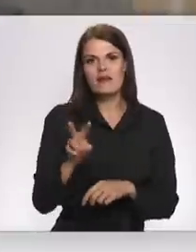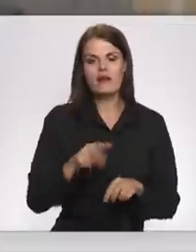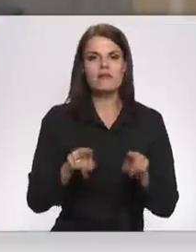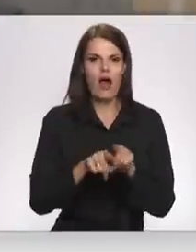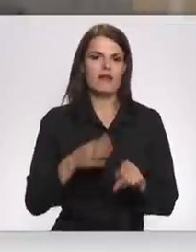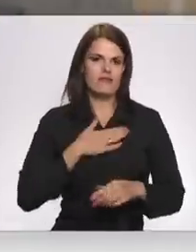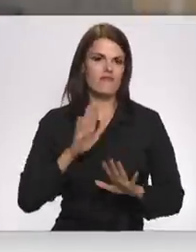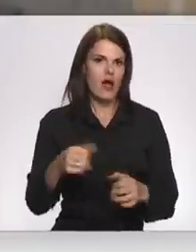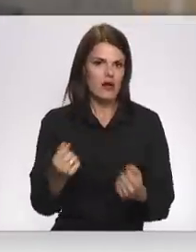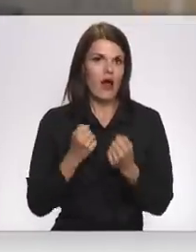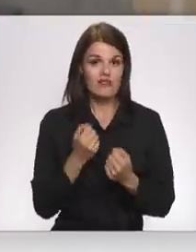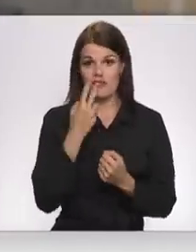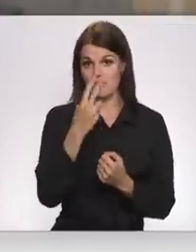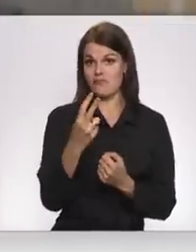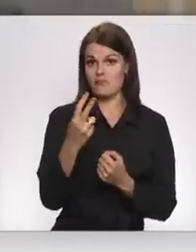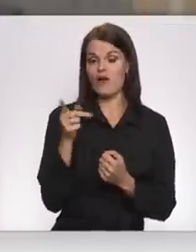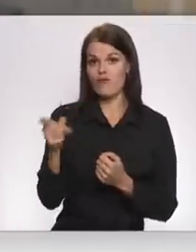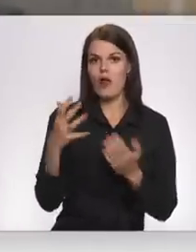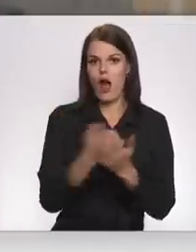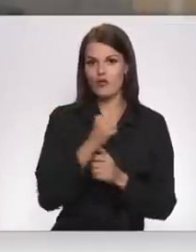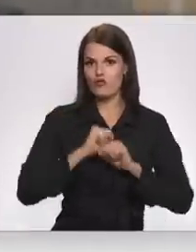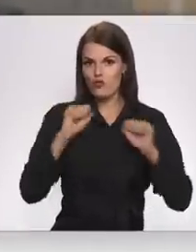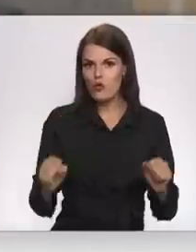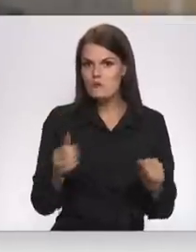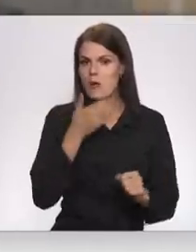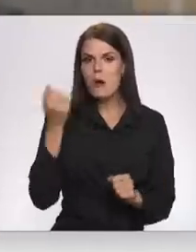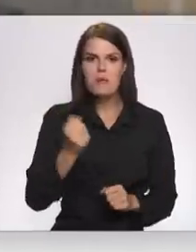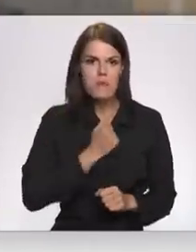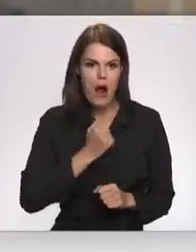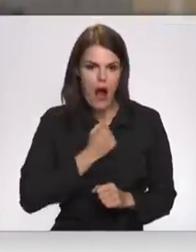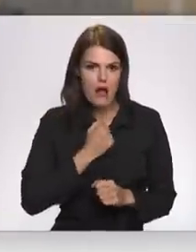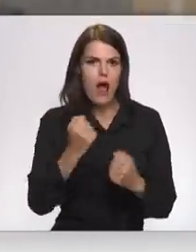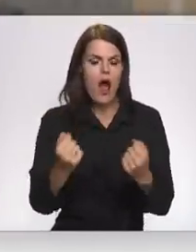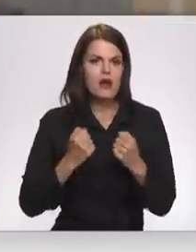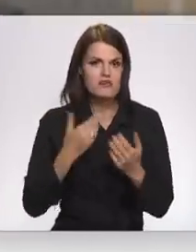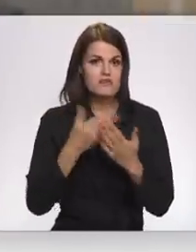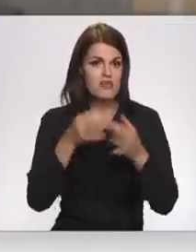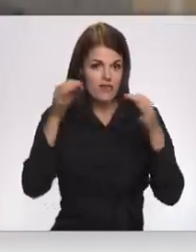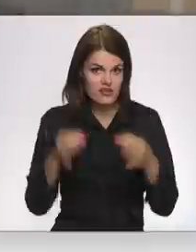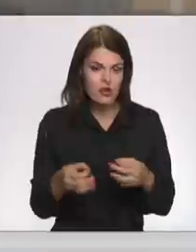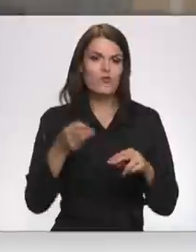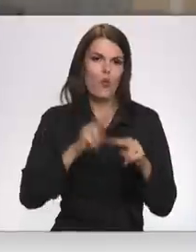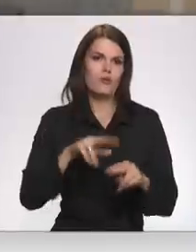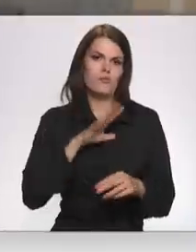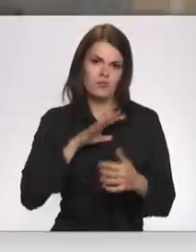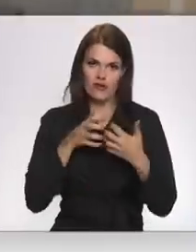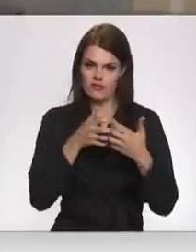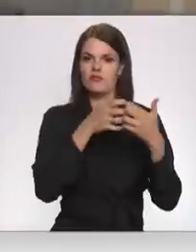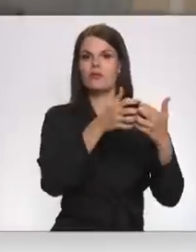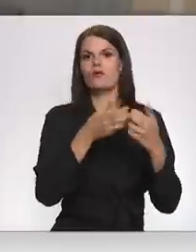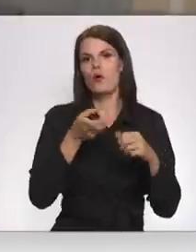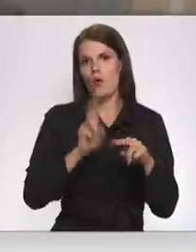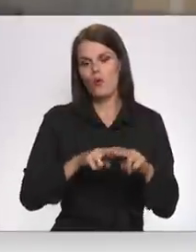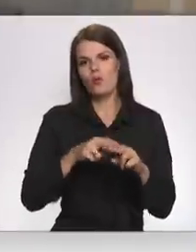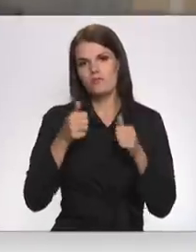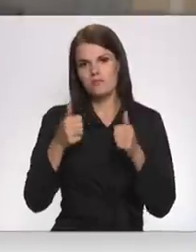tomēr atradis drosmes, nav baidījies, ir aizstāvējis savas tiesības un attiecīgi cīnījies. Un tas ir arī svētīgi